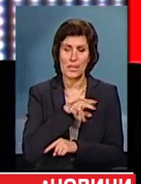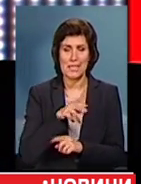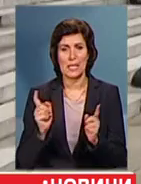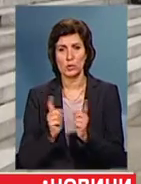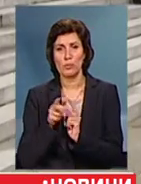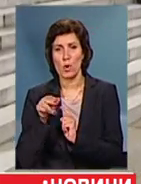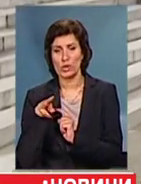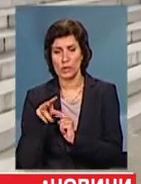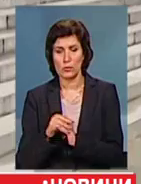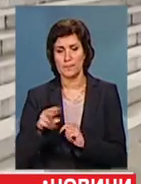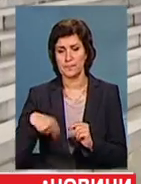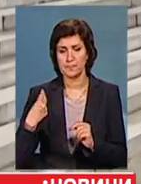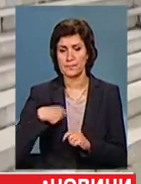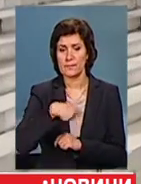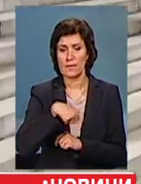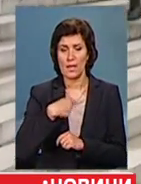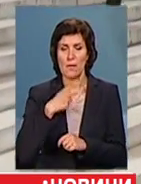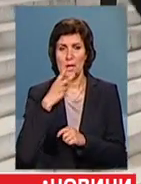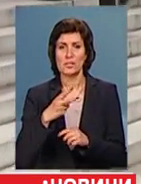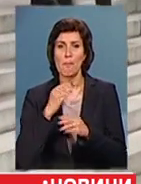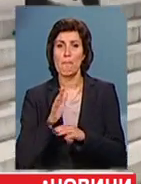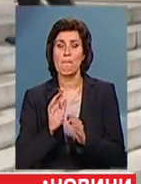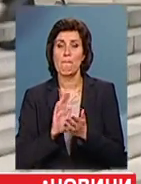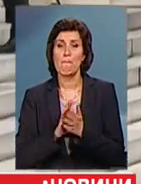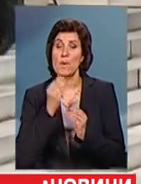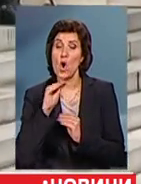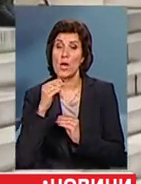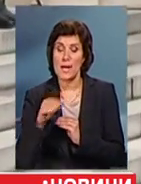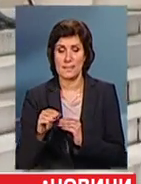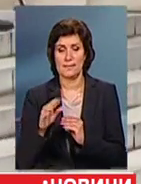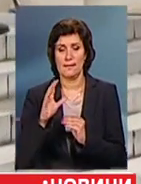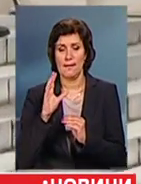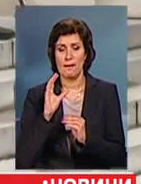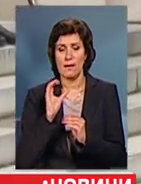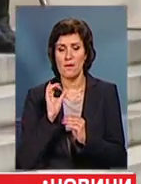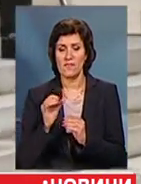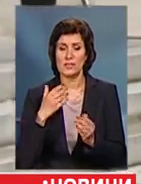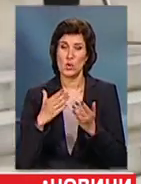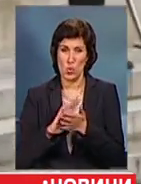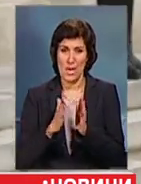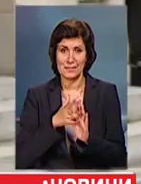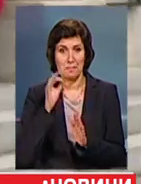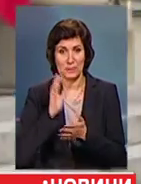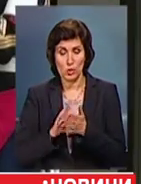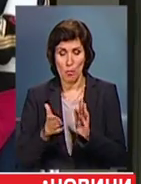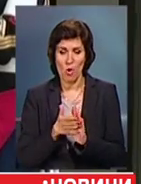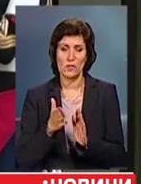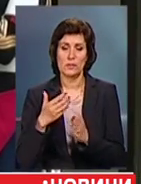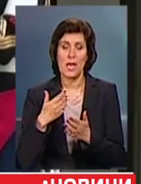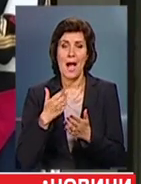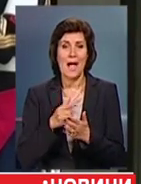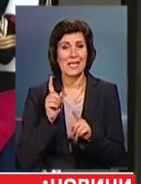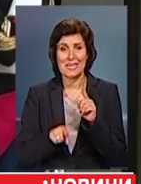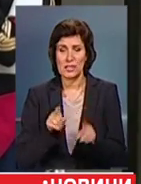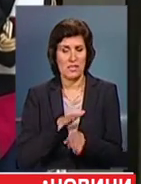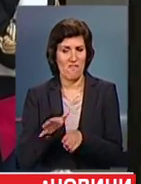Оланд бачить прогрес у реалізації мінських домовленостей, але деякі приписи все ще не виконуються. Приміром, на сході України не